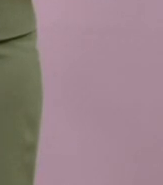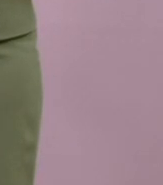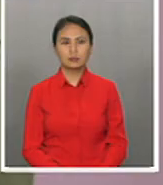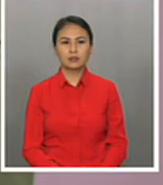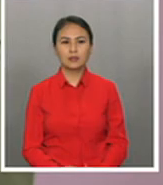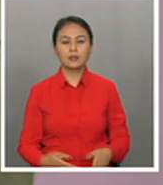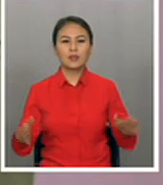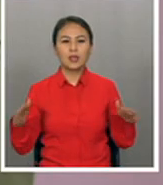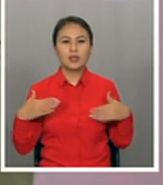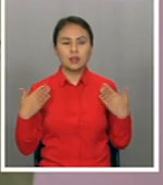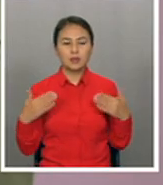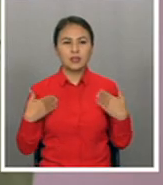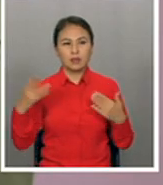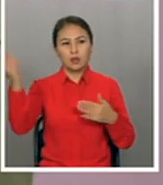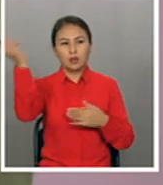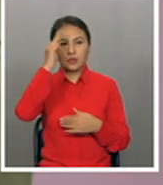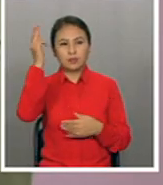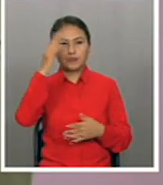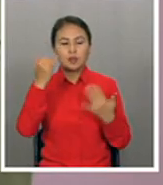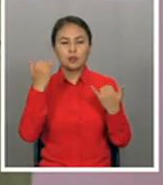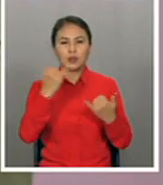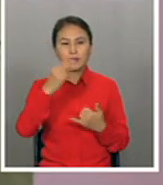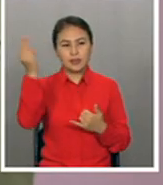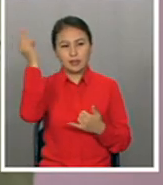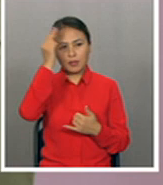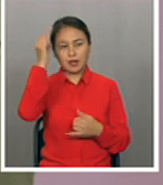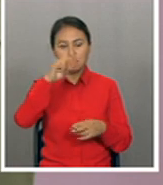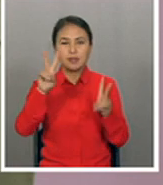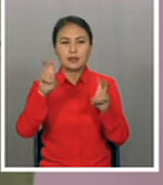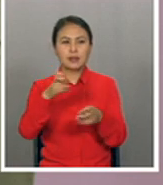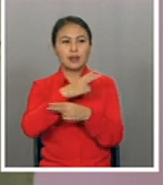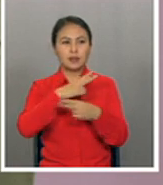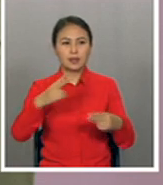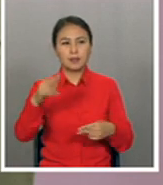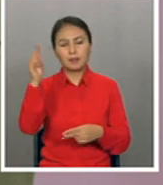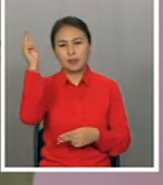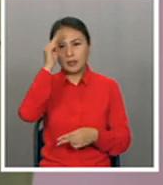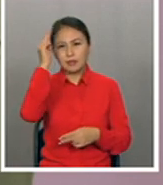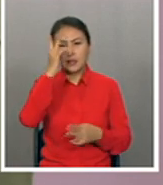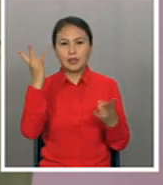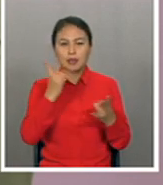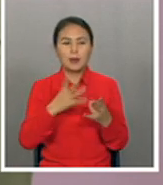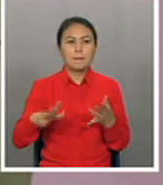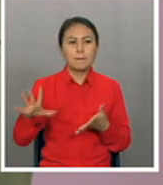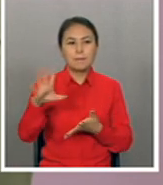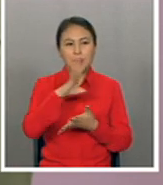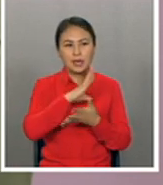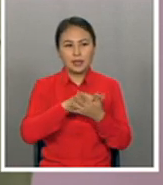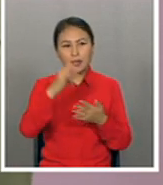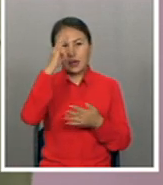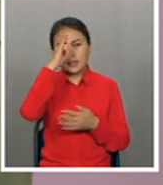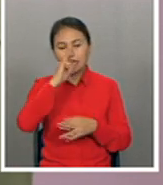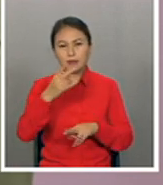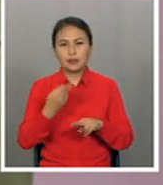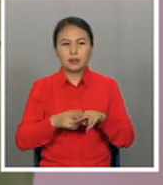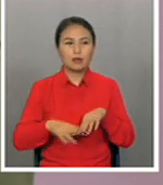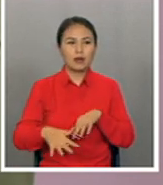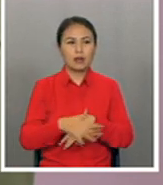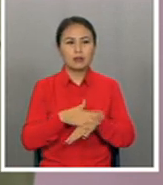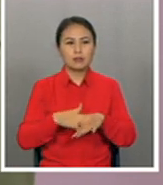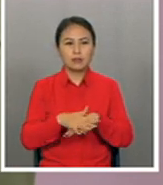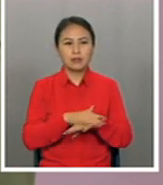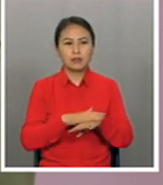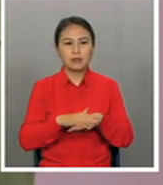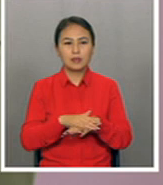Сәлеметсіңдер ме, оқушылар? Бүгінгі сабағымыздың тақырыбы «Білім керек бәріне, қазақ деген халықтың